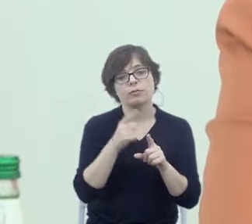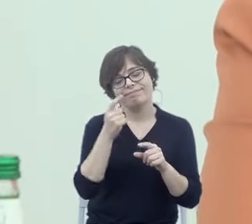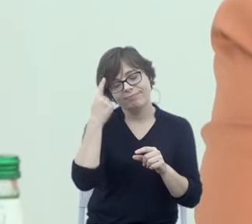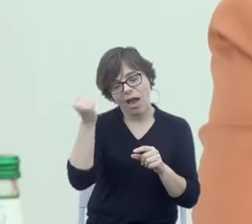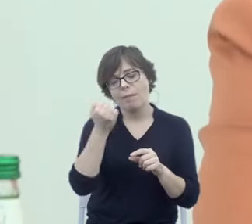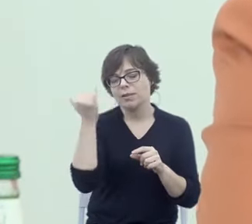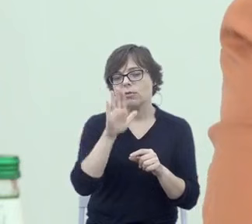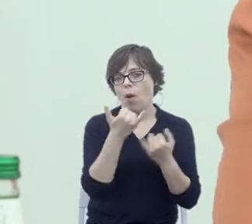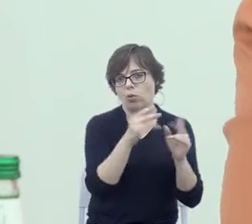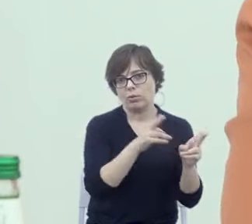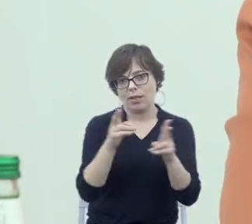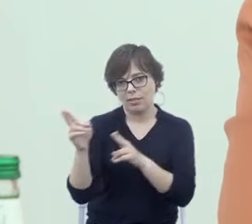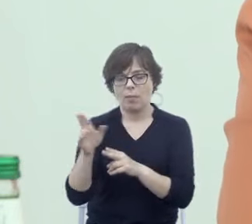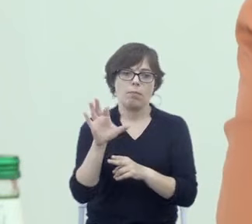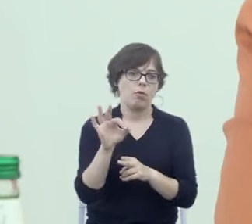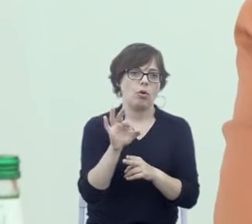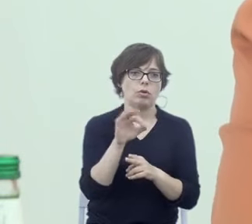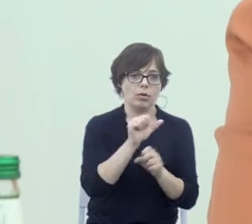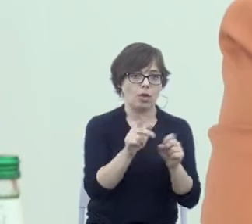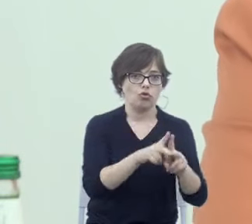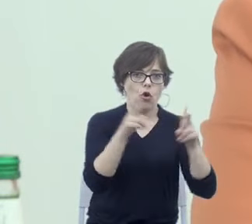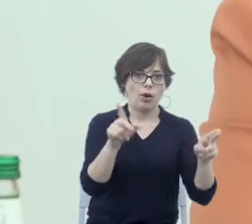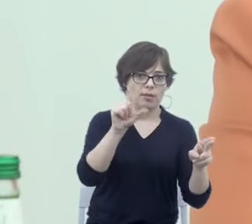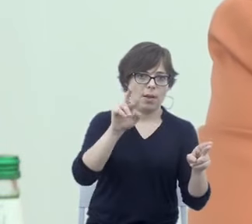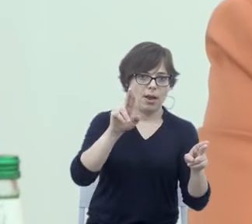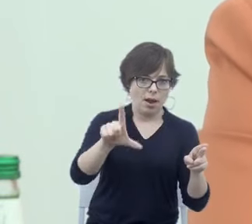bo toczy się okres powiedzmy PRL-owski,